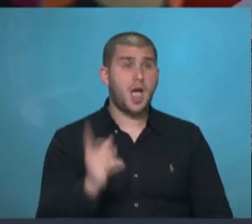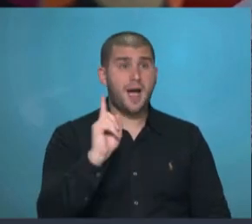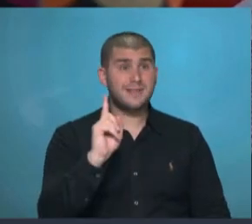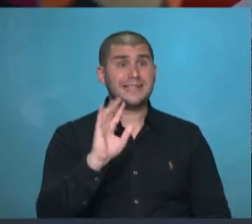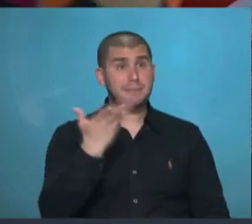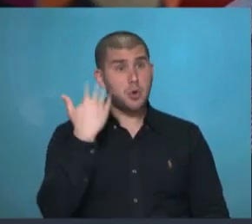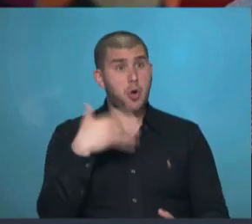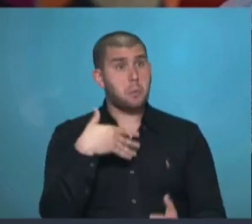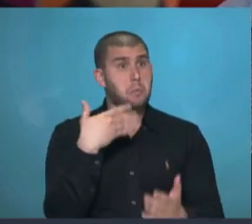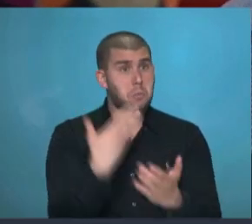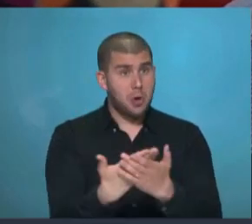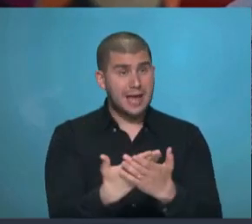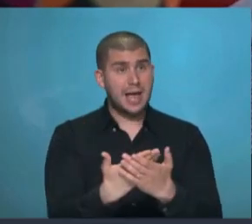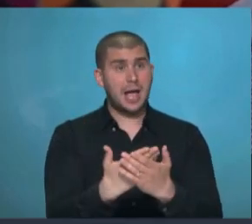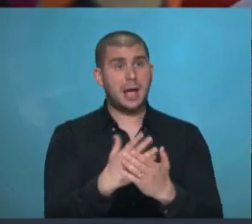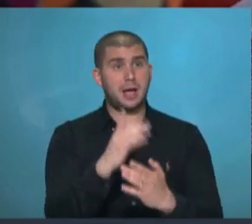היו,